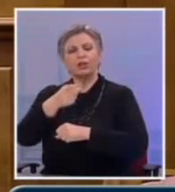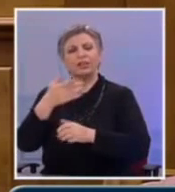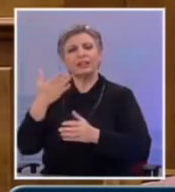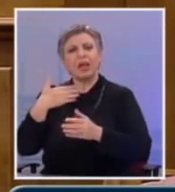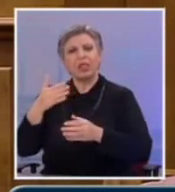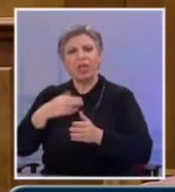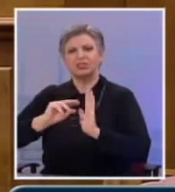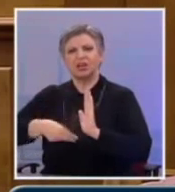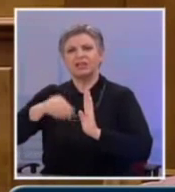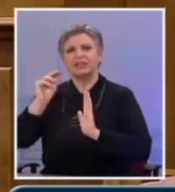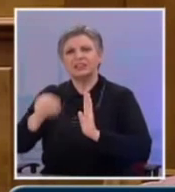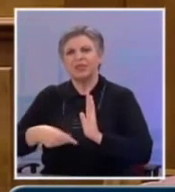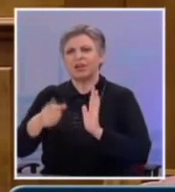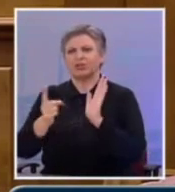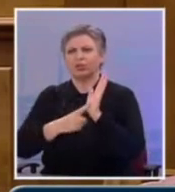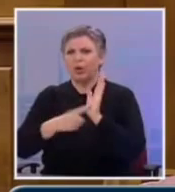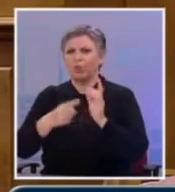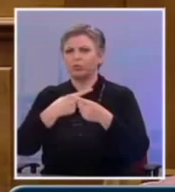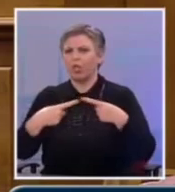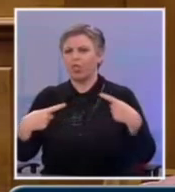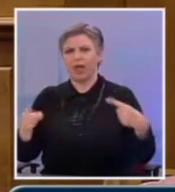που έχουν λεηλατήσει την κοινωνική πλειοψηφία.